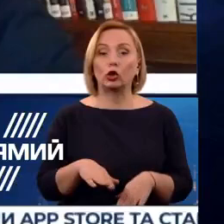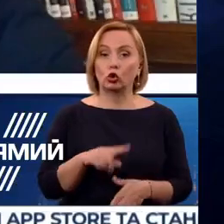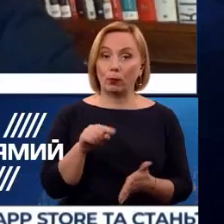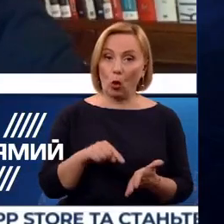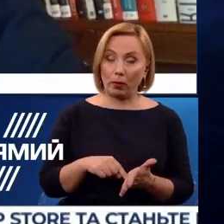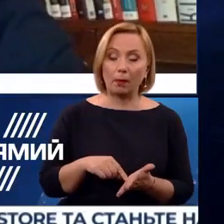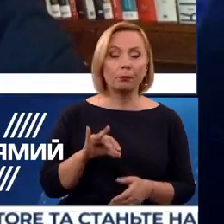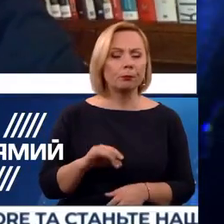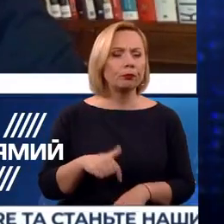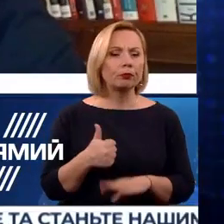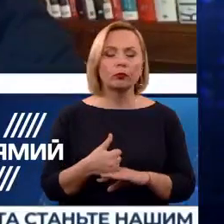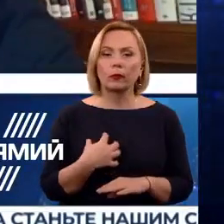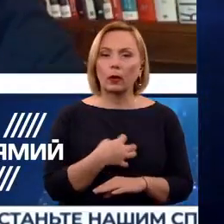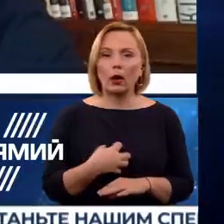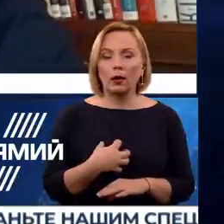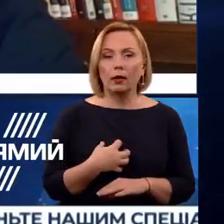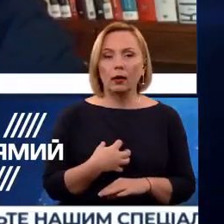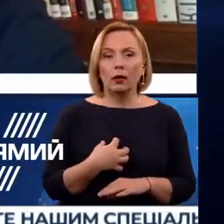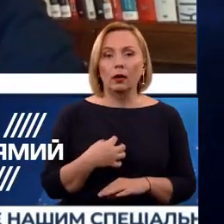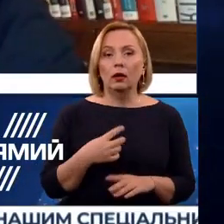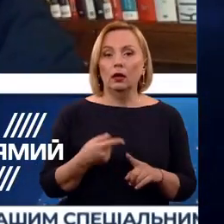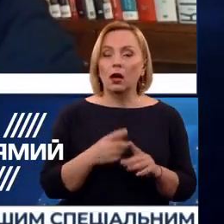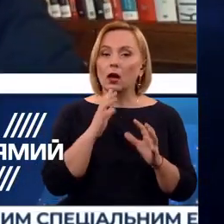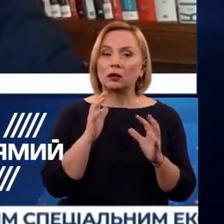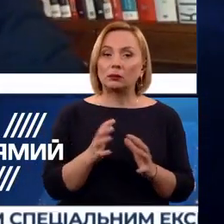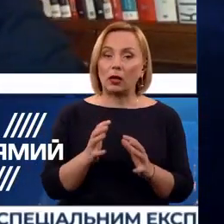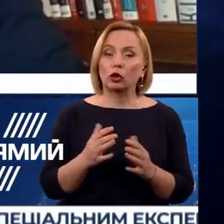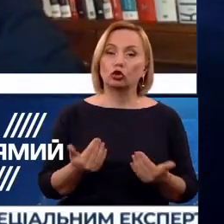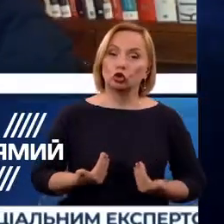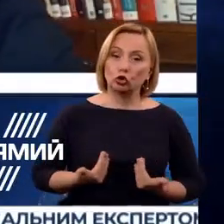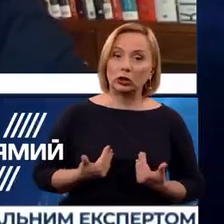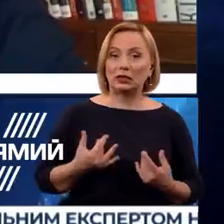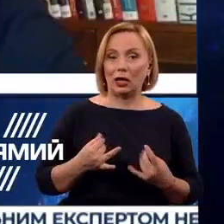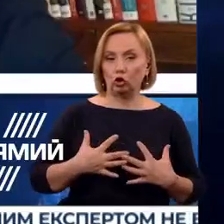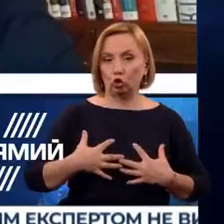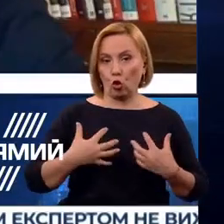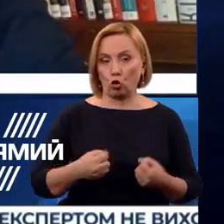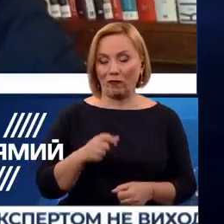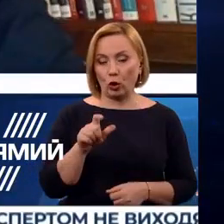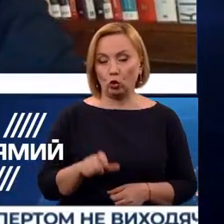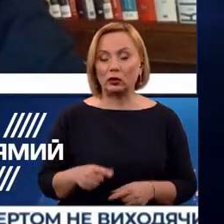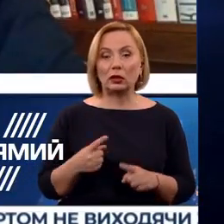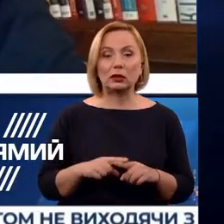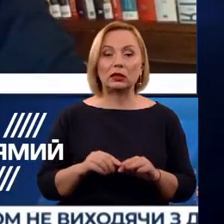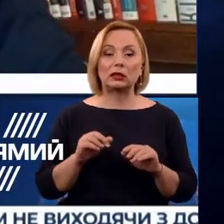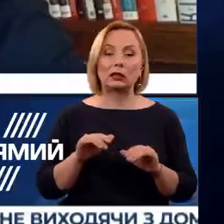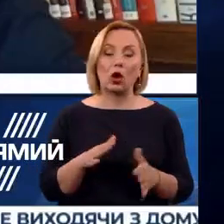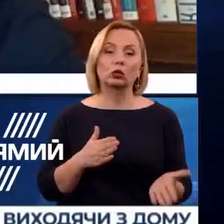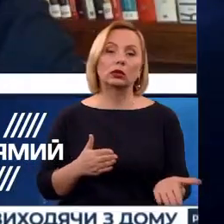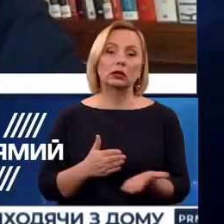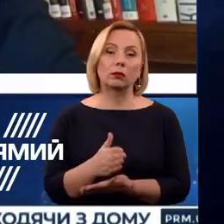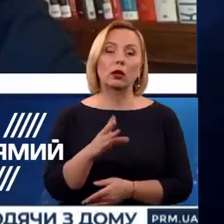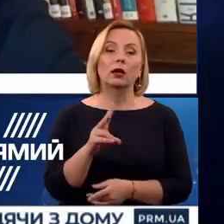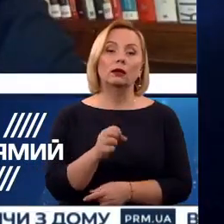ключове, безумовно, це збереження життя, здоров'я людей. Тобто оці всі заходи, вони спрямовані на